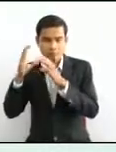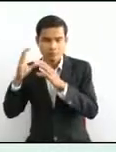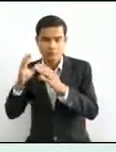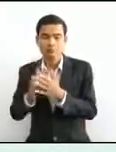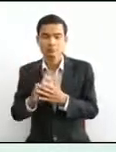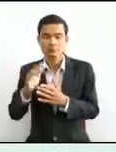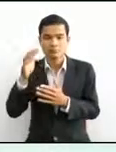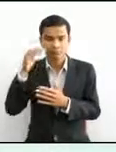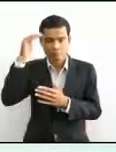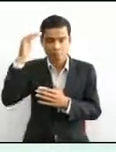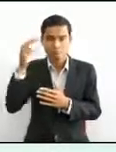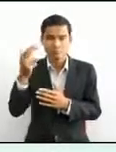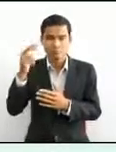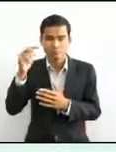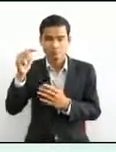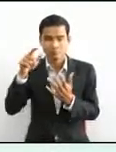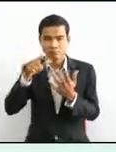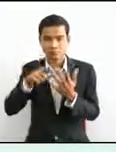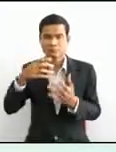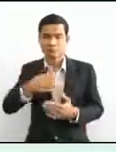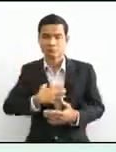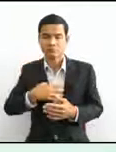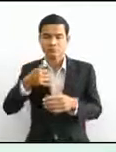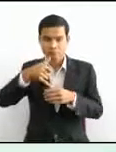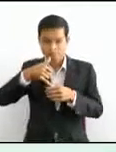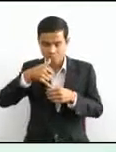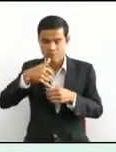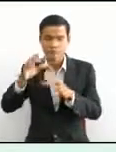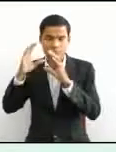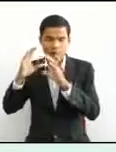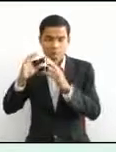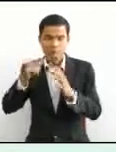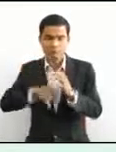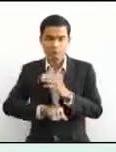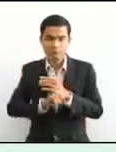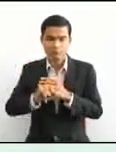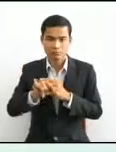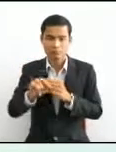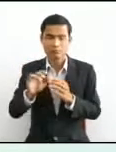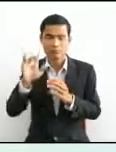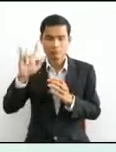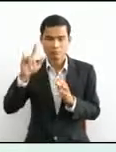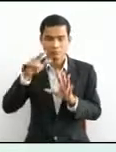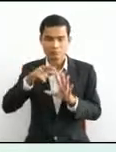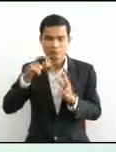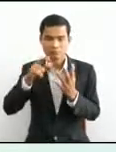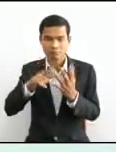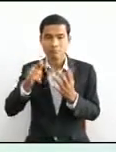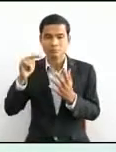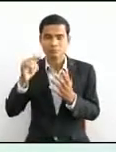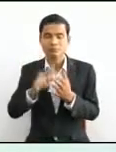phóng chóng bị xa đồn cháu bóng. Bóng